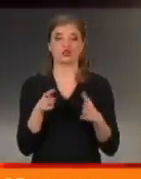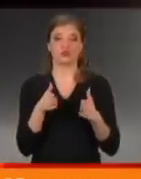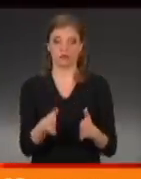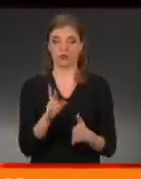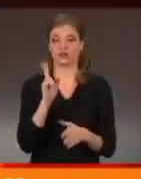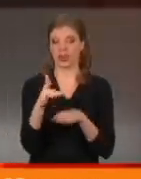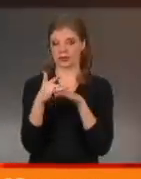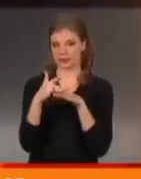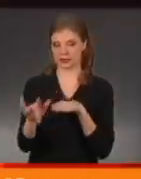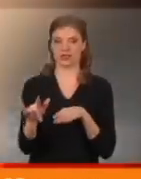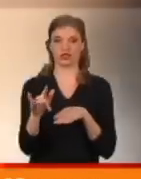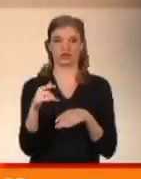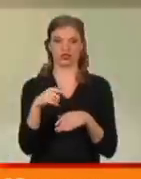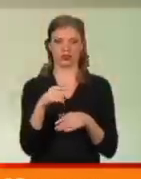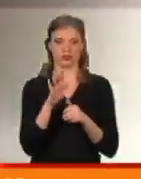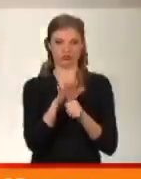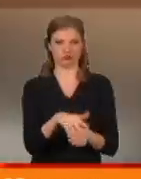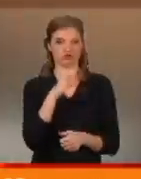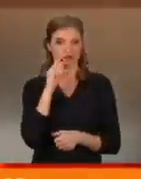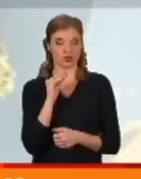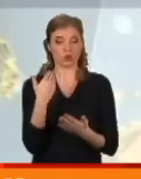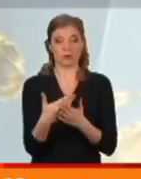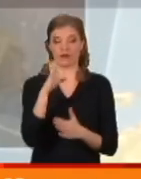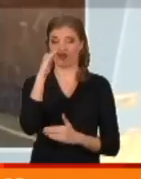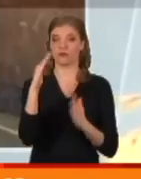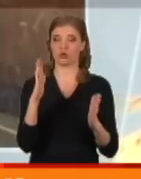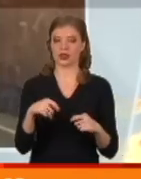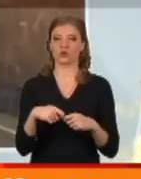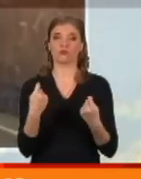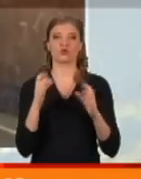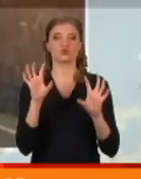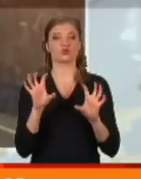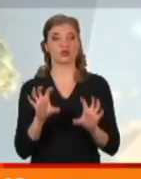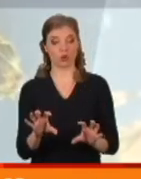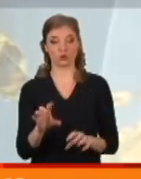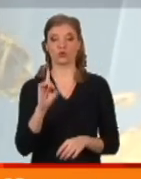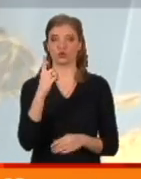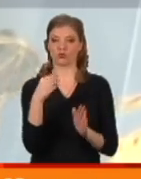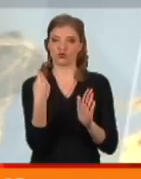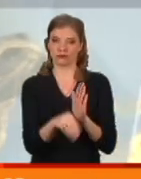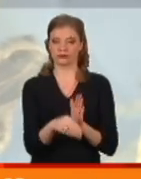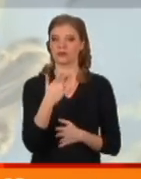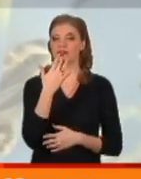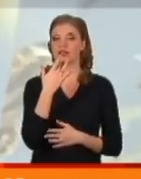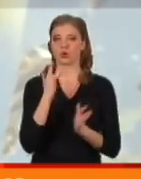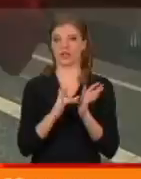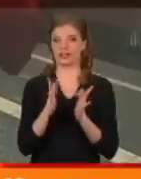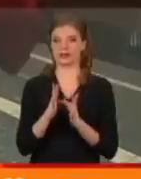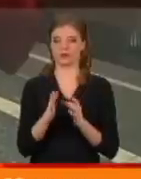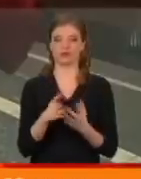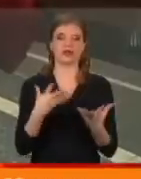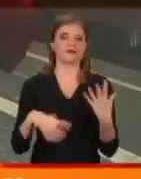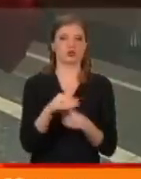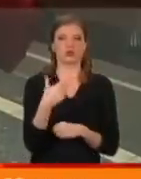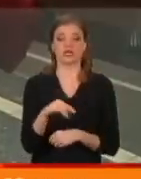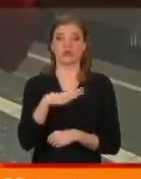аніж знищити наругу над образом Шевченка. Мовляв, портрети порушують закон, бо оскверняють національний символ. Всюди, де